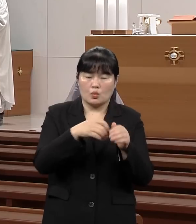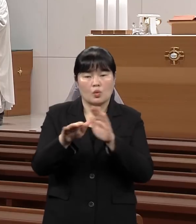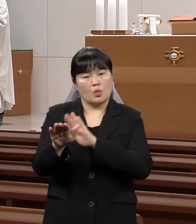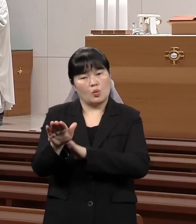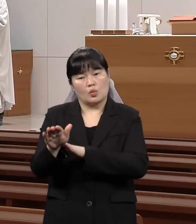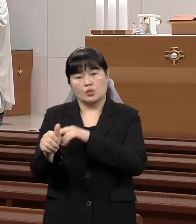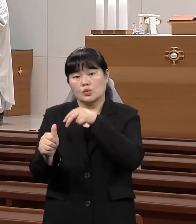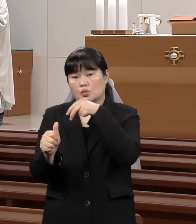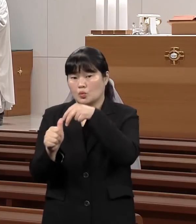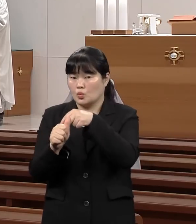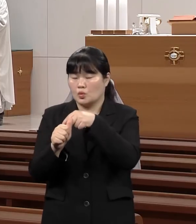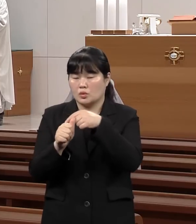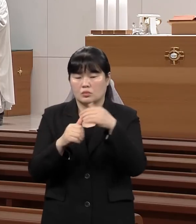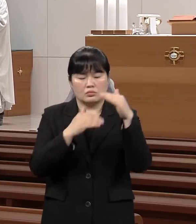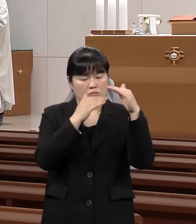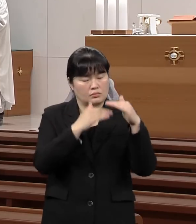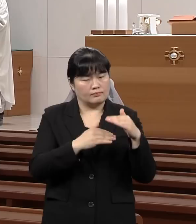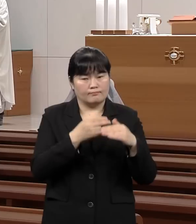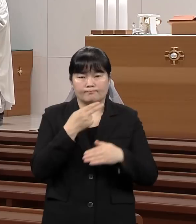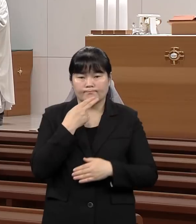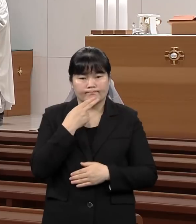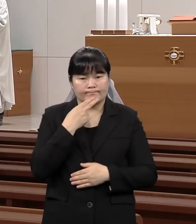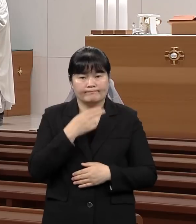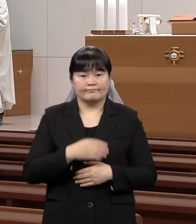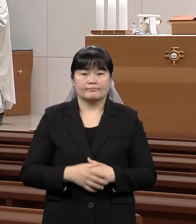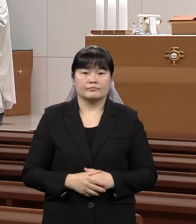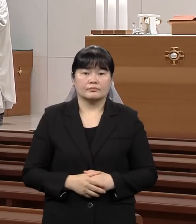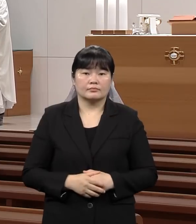우리는 정확히 모릅니다